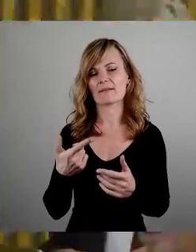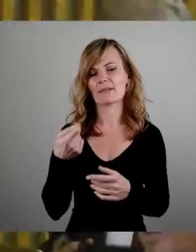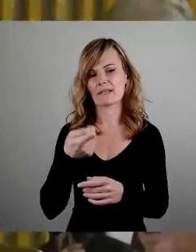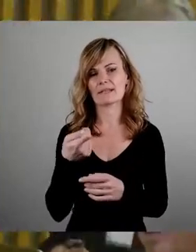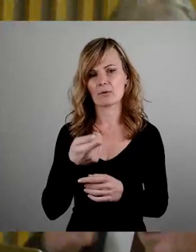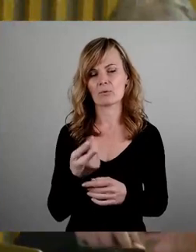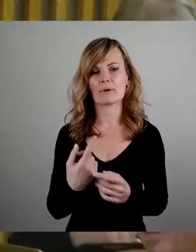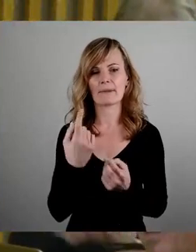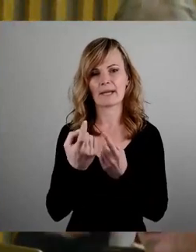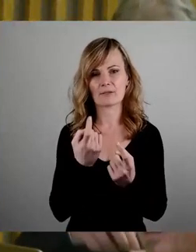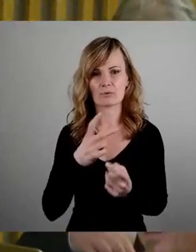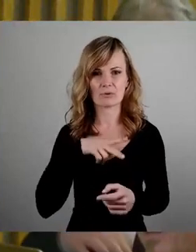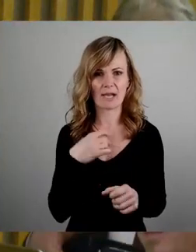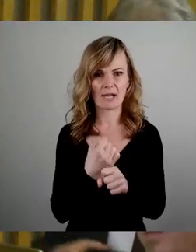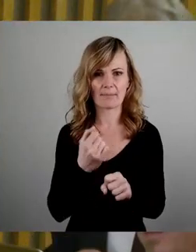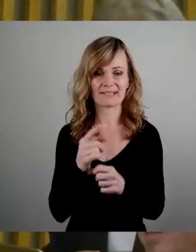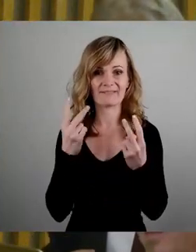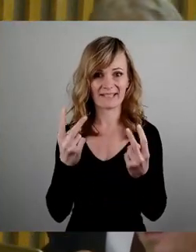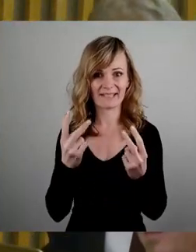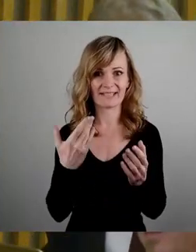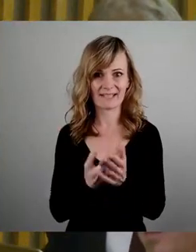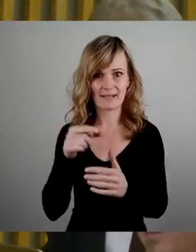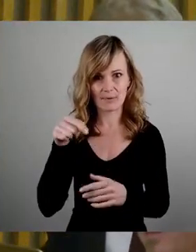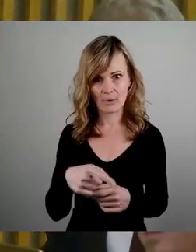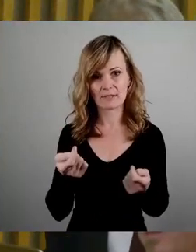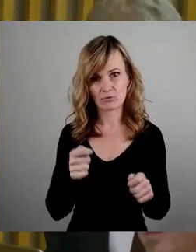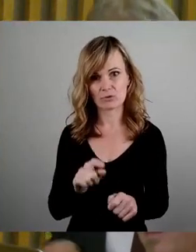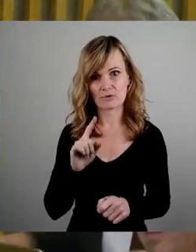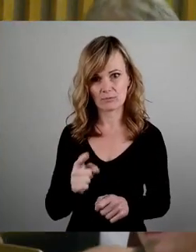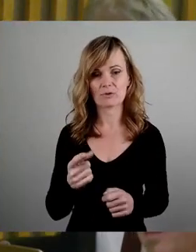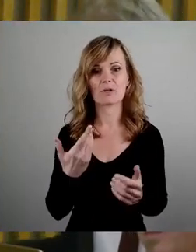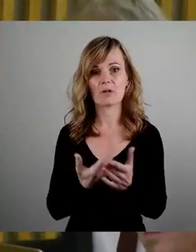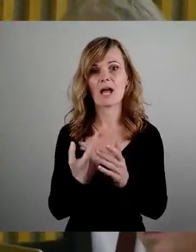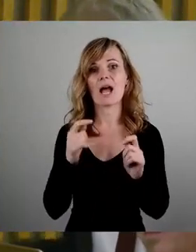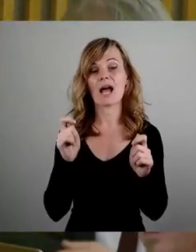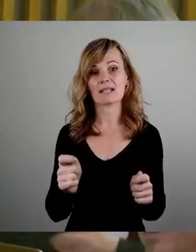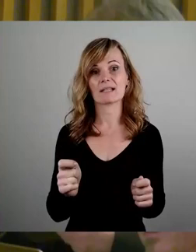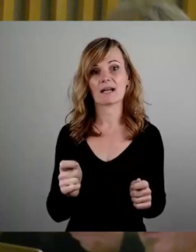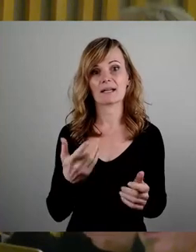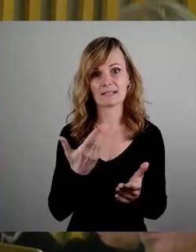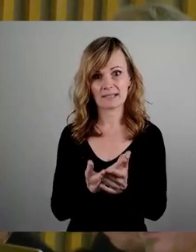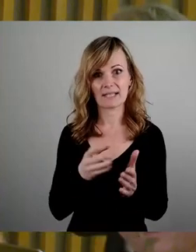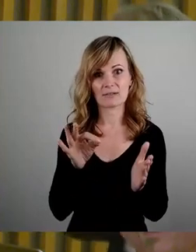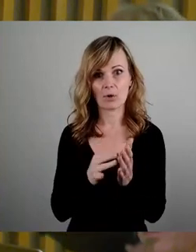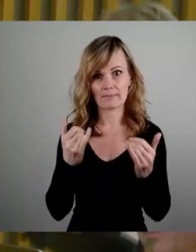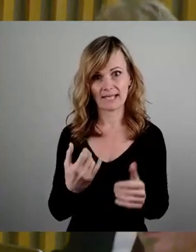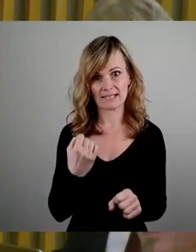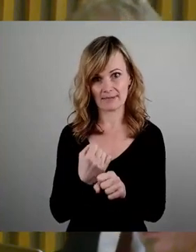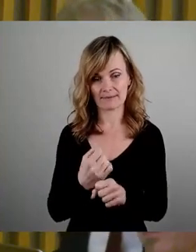Migrationssozialarbeit ist äußerst dringlich. Daher müssen wir da heute noch einen Beschluss fassen. Und ich beantrage hiermit, dass wir den Top jetzt